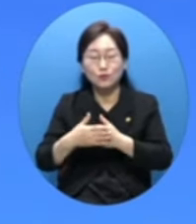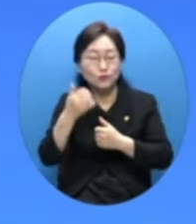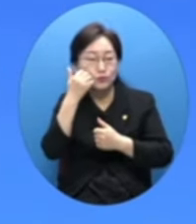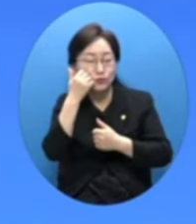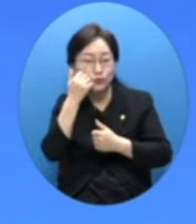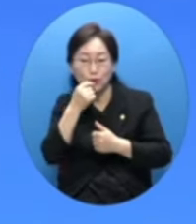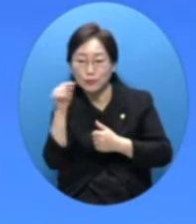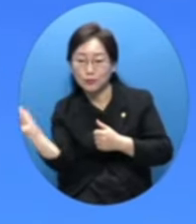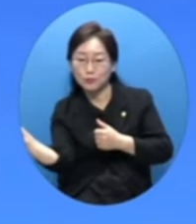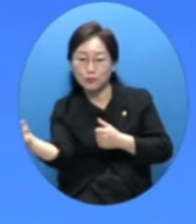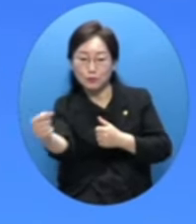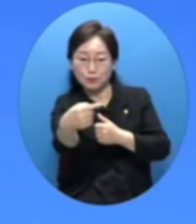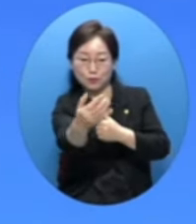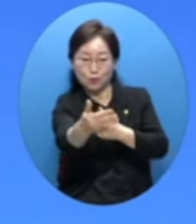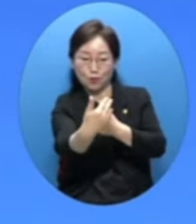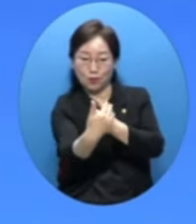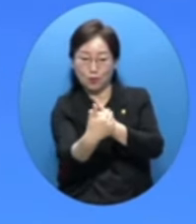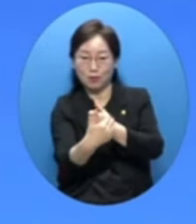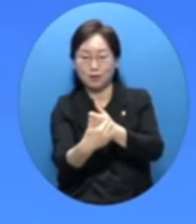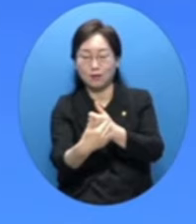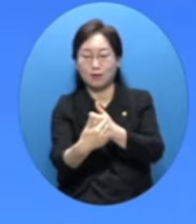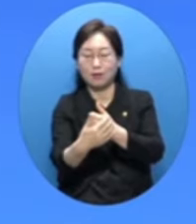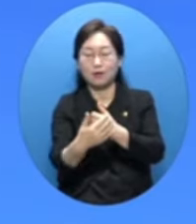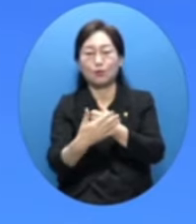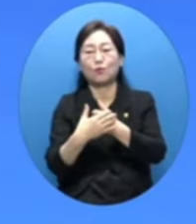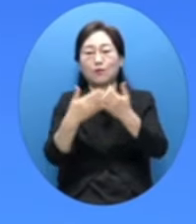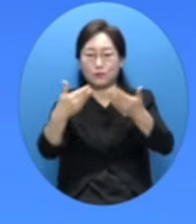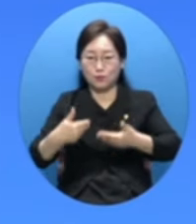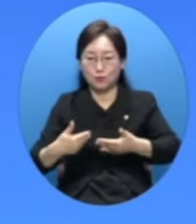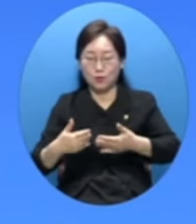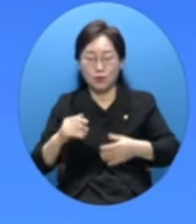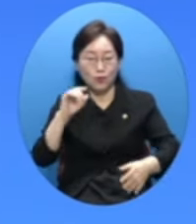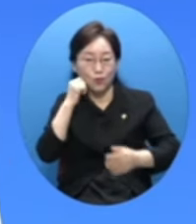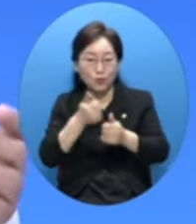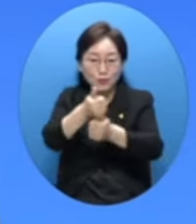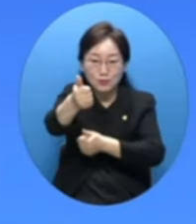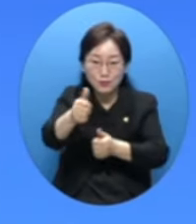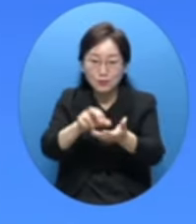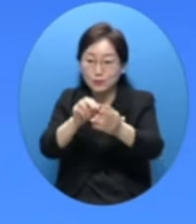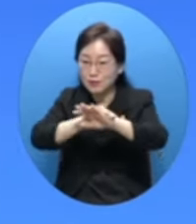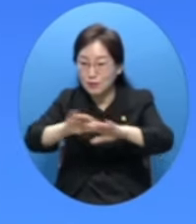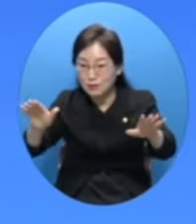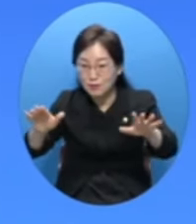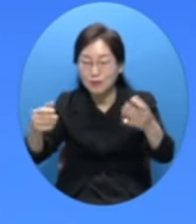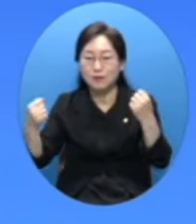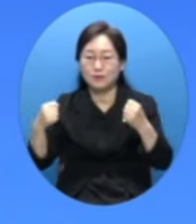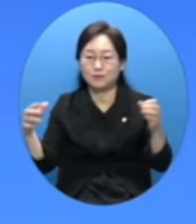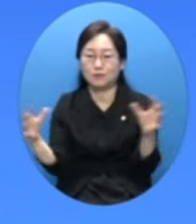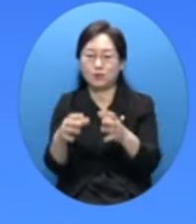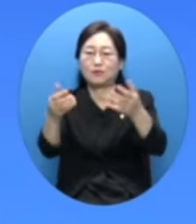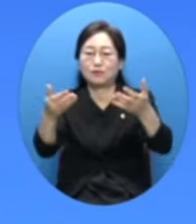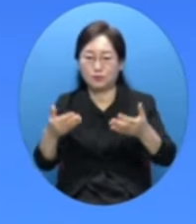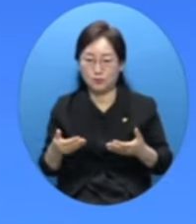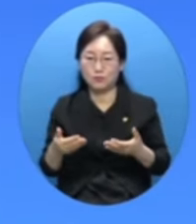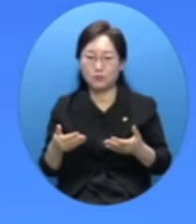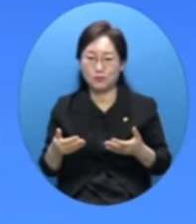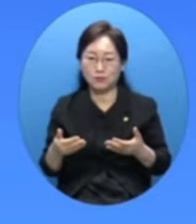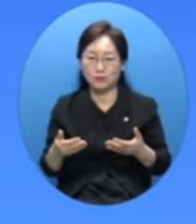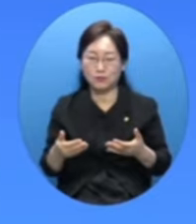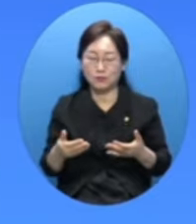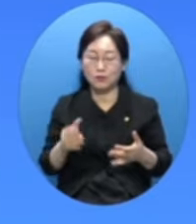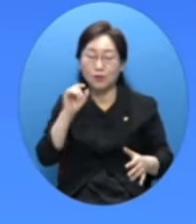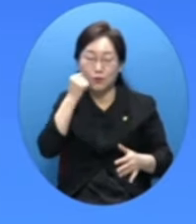동역자들을 보내주셔서 우리를 어려움에서 이기게 하시고 문제를 해결할 수 있게 힘을 더하여 주시고